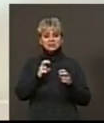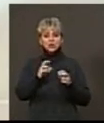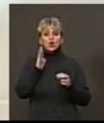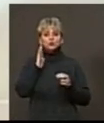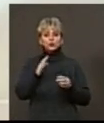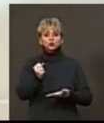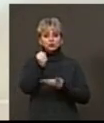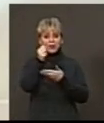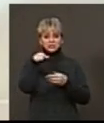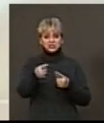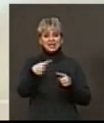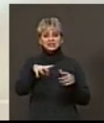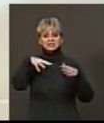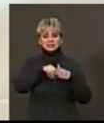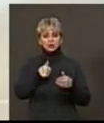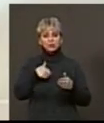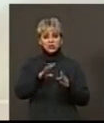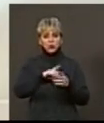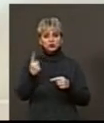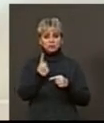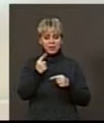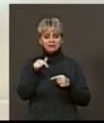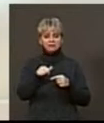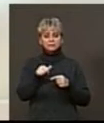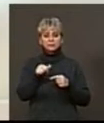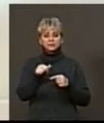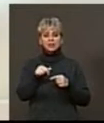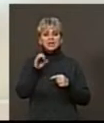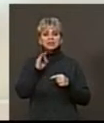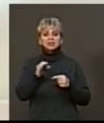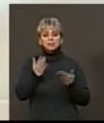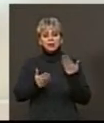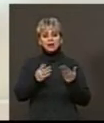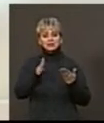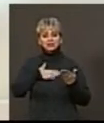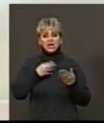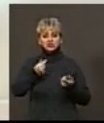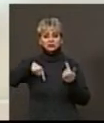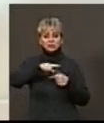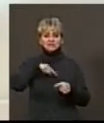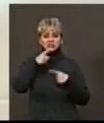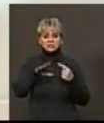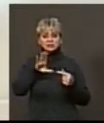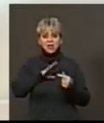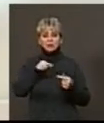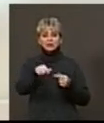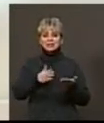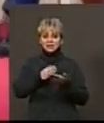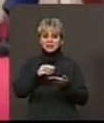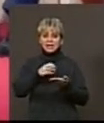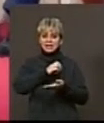будут поддерживать, это значит, мы на очереди первые. Ибо наш бизнес всегда был